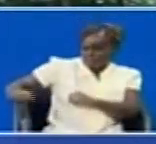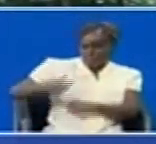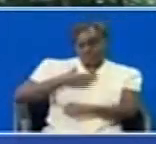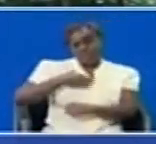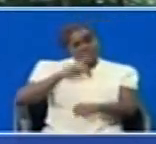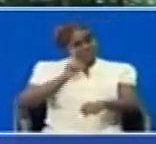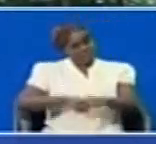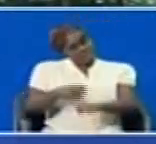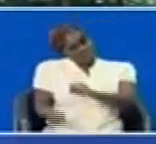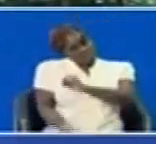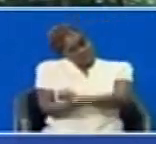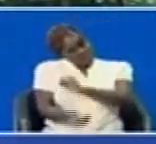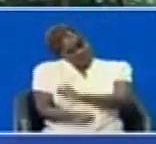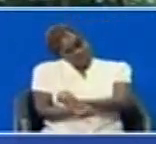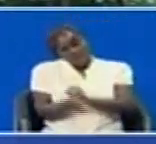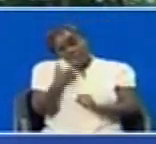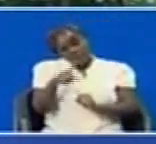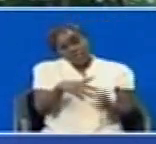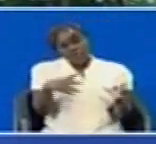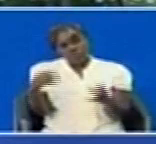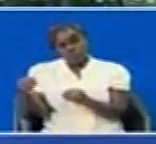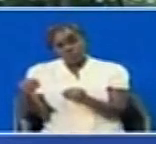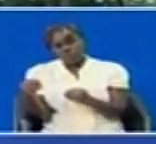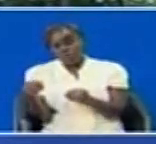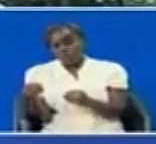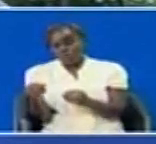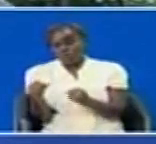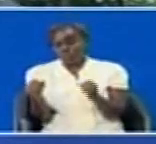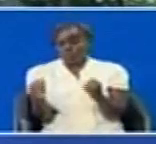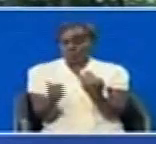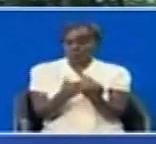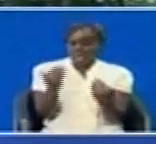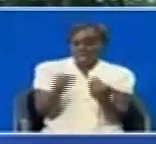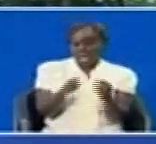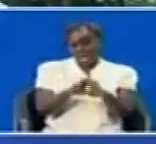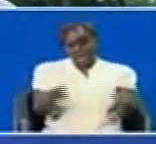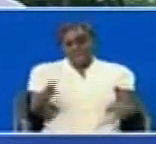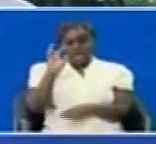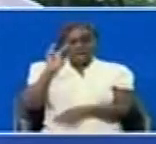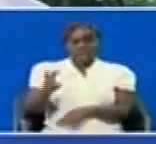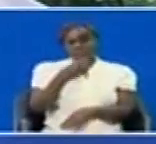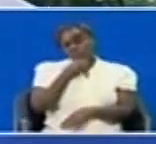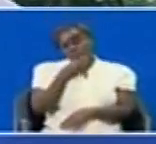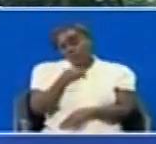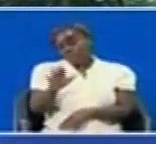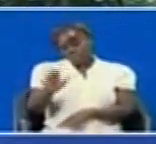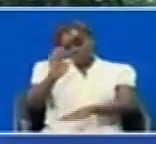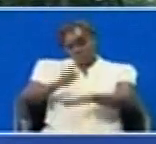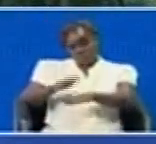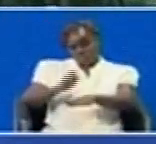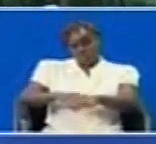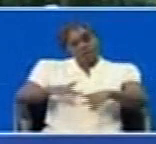Basi mimi nikamweleza, si nikupeleke mahali unichungie shamba? Akaniambia sawa. Nikaona huyu kijana anastahili